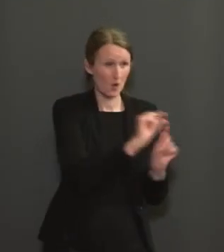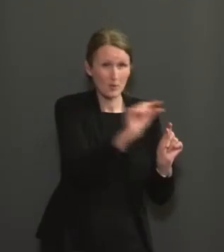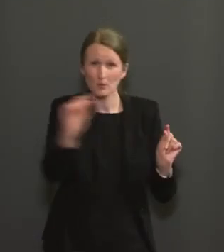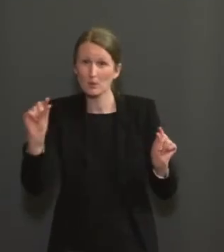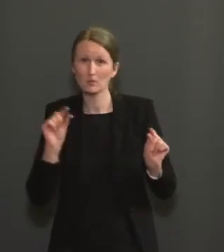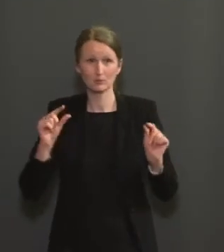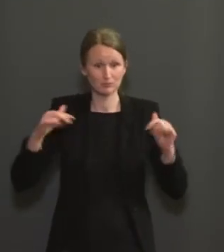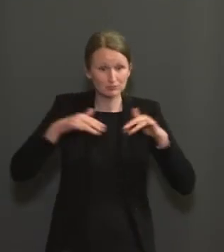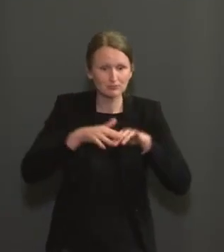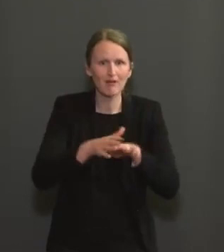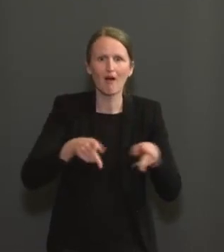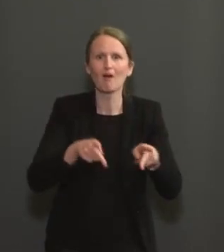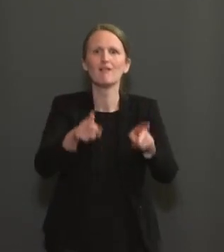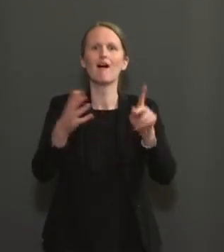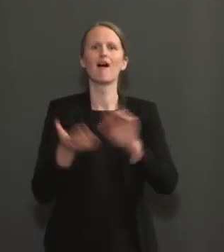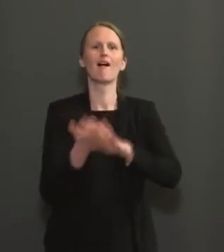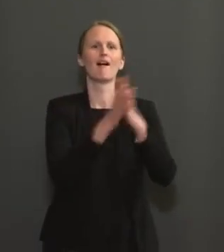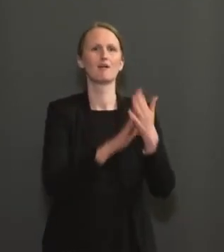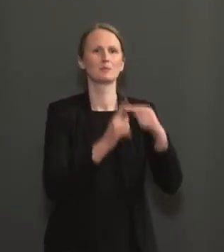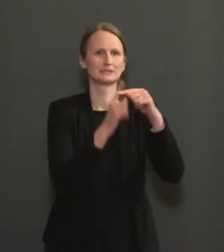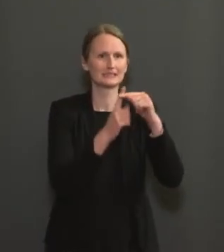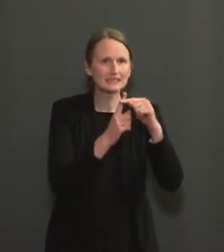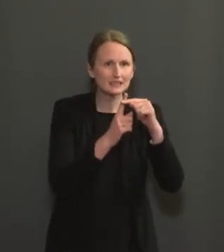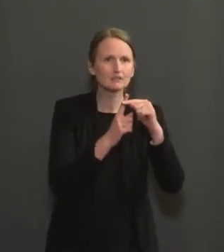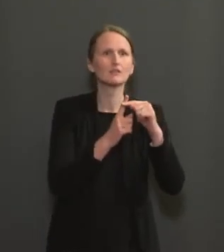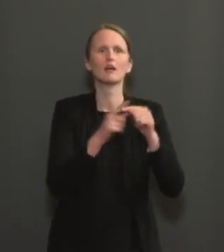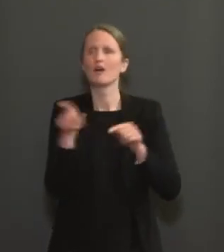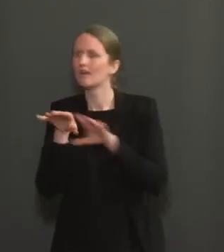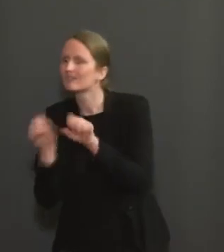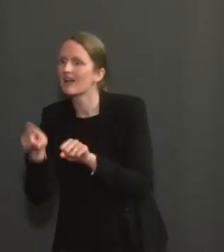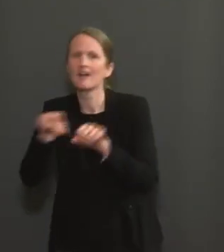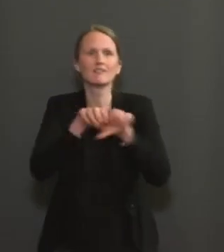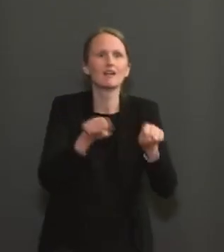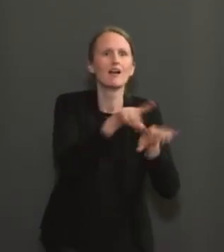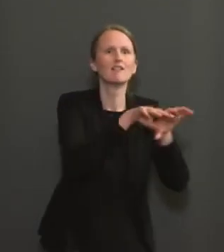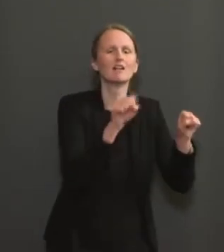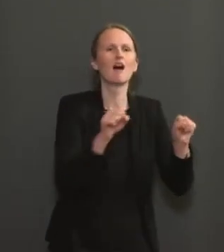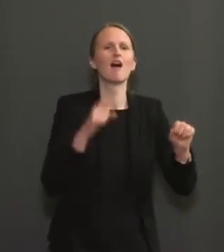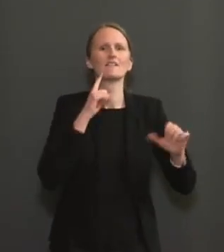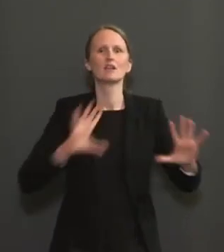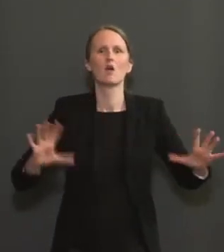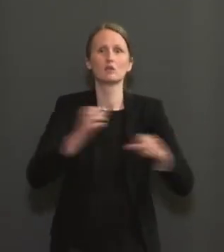vont contribuer à ce que nous ayons, in fine, un résultat favorable pour l'entièreté de la population.